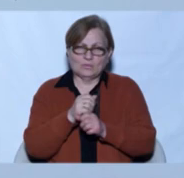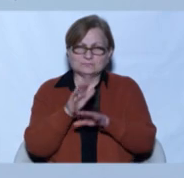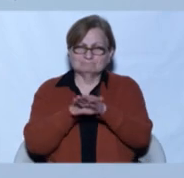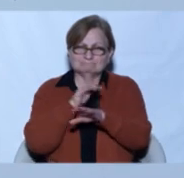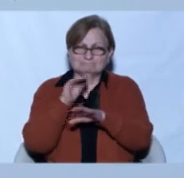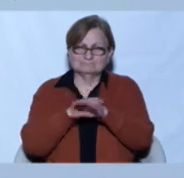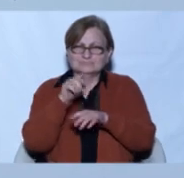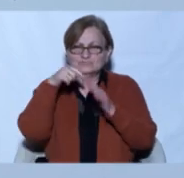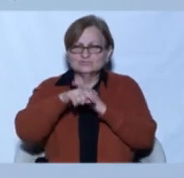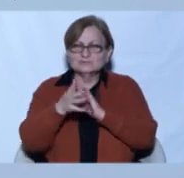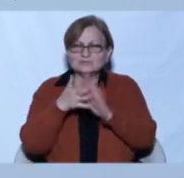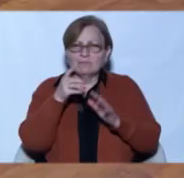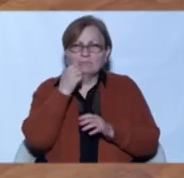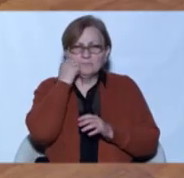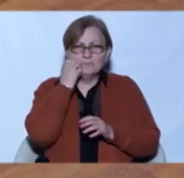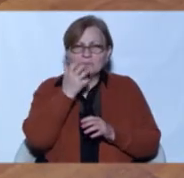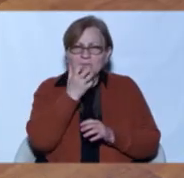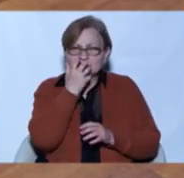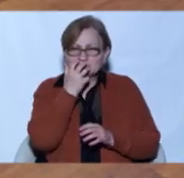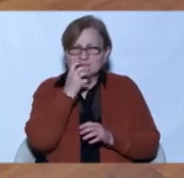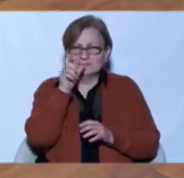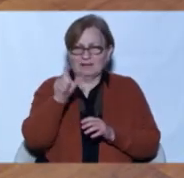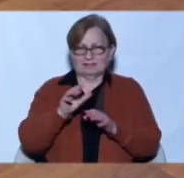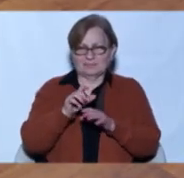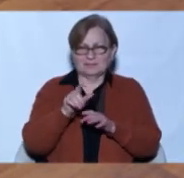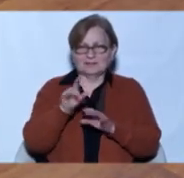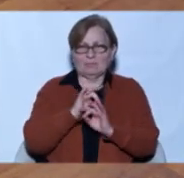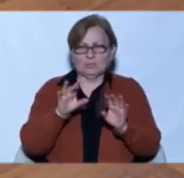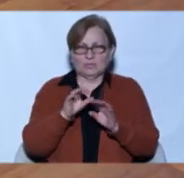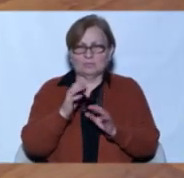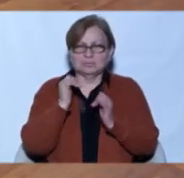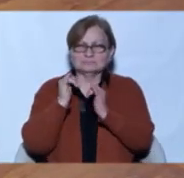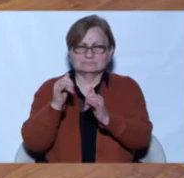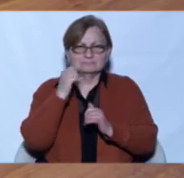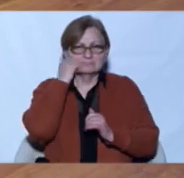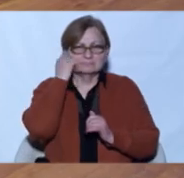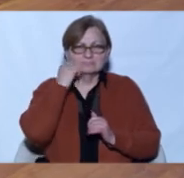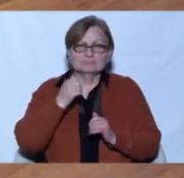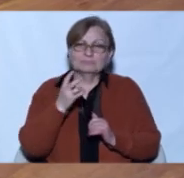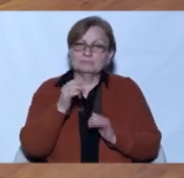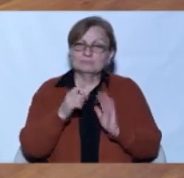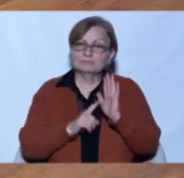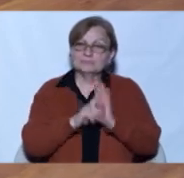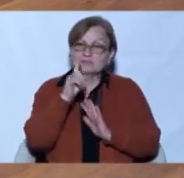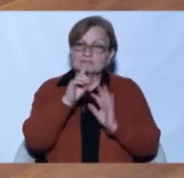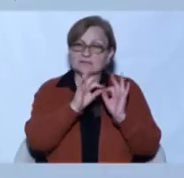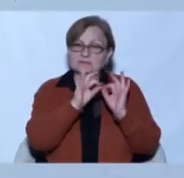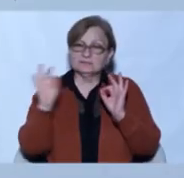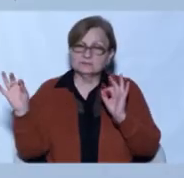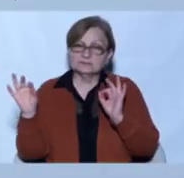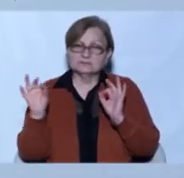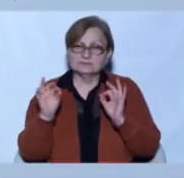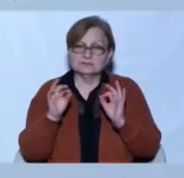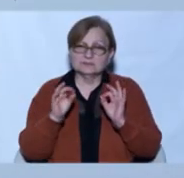თითქოს განგვაწყობს, რაზე შეიძლება იყოს ეს მოთხრობა. მაგრამ პირველი წინადადება,